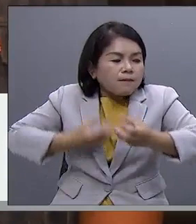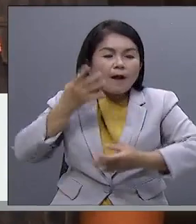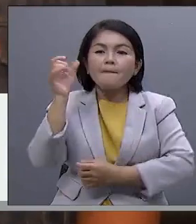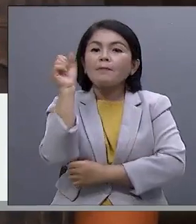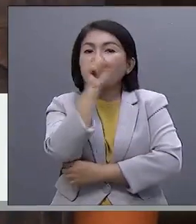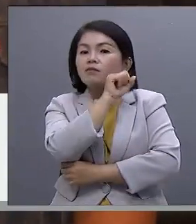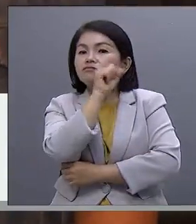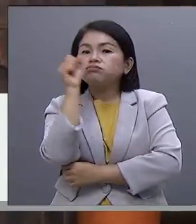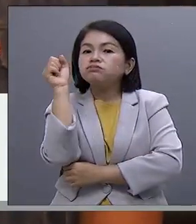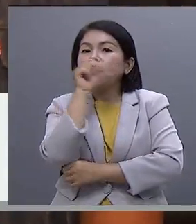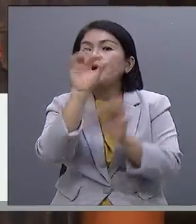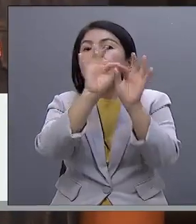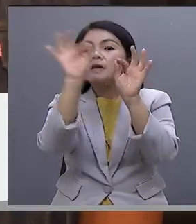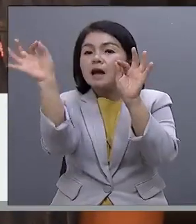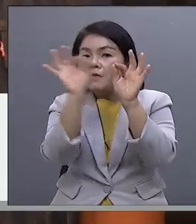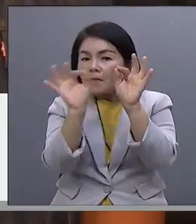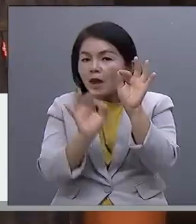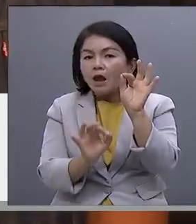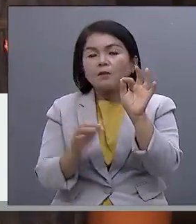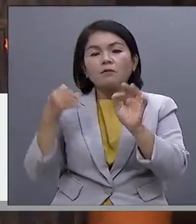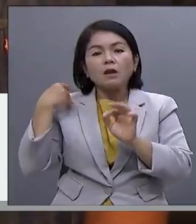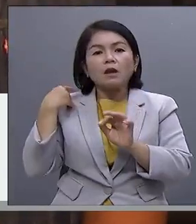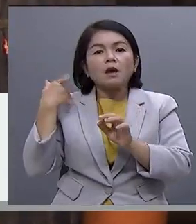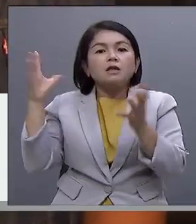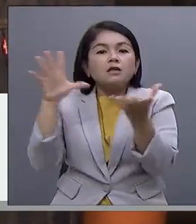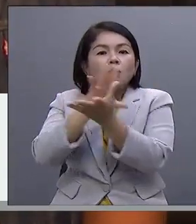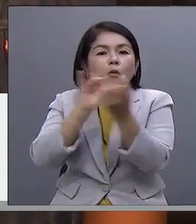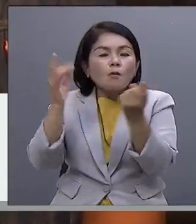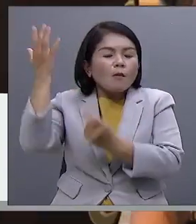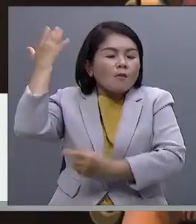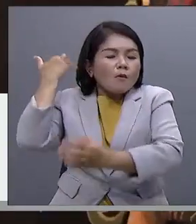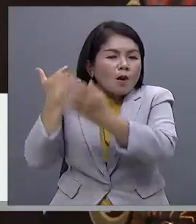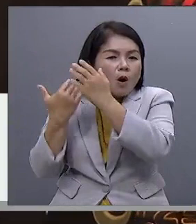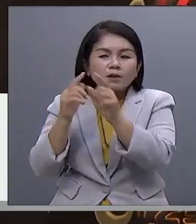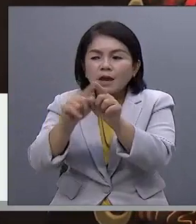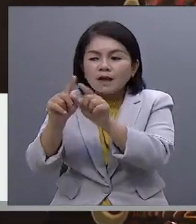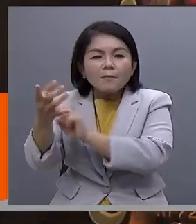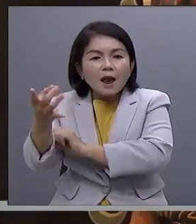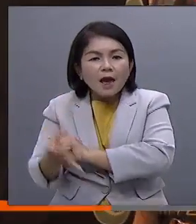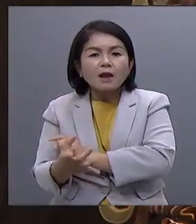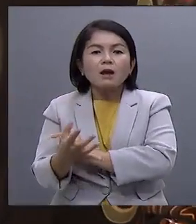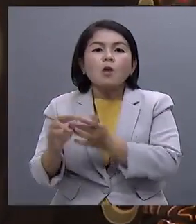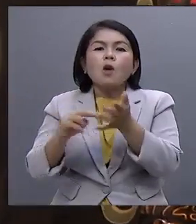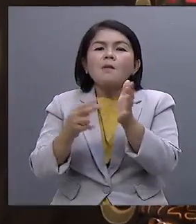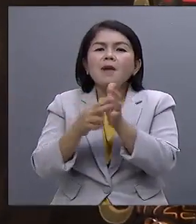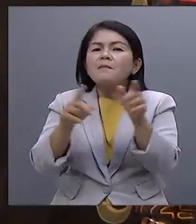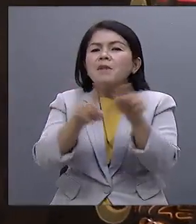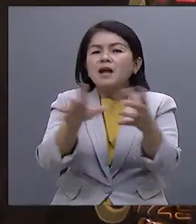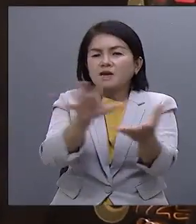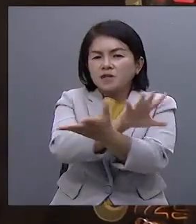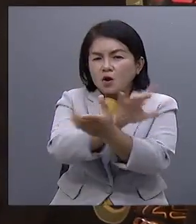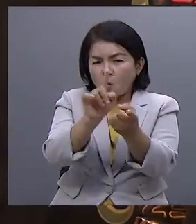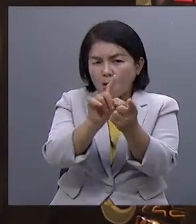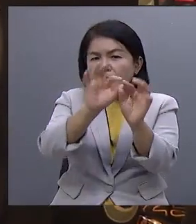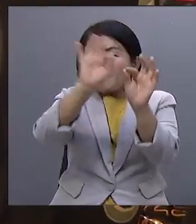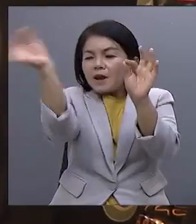ว่าเข้ากับทุกยุคทุกสมัยนะครับเป็นเรื่องที่สะท้อนสังคม บทเพลงนี้ทำให้ผม